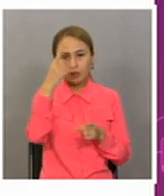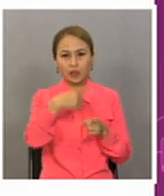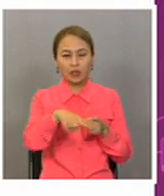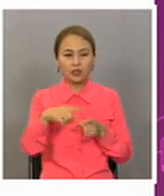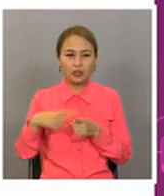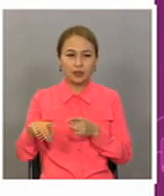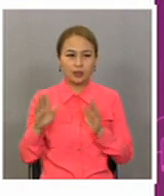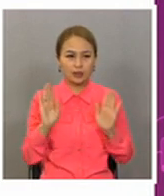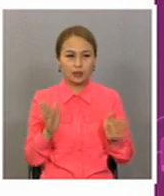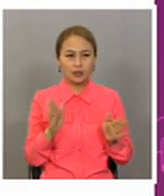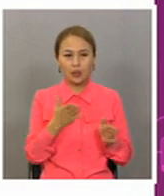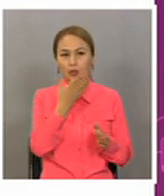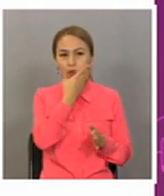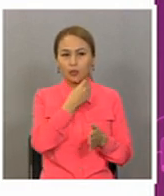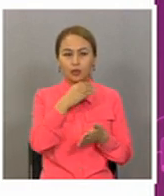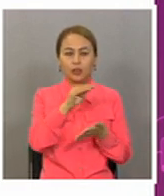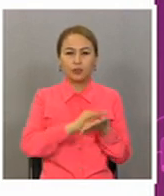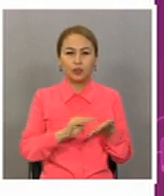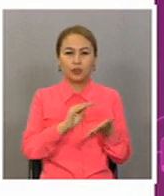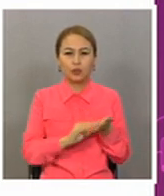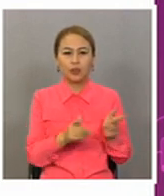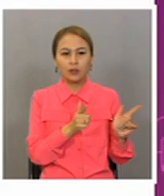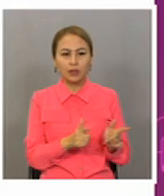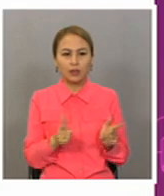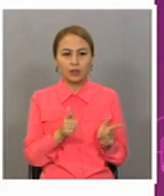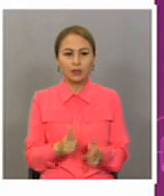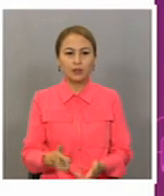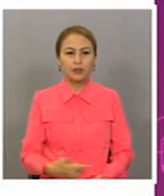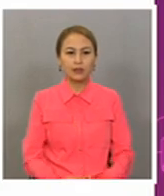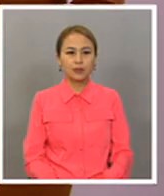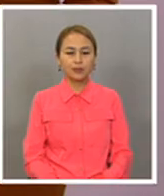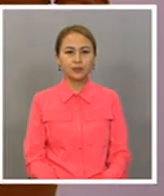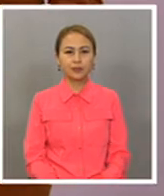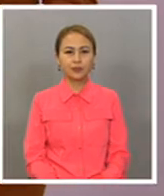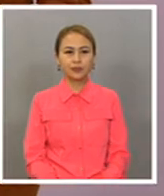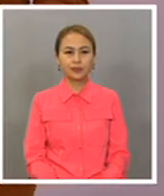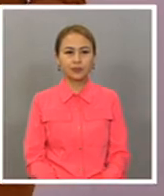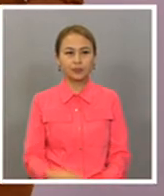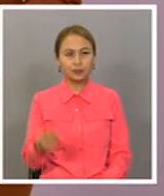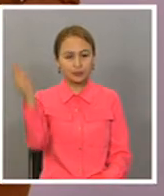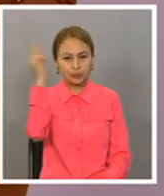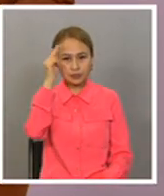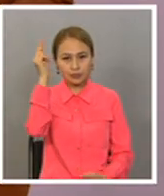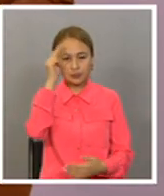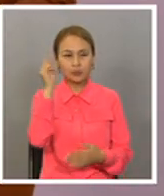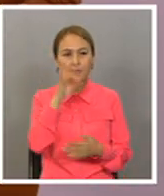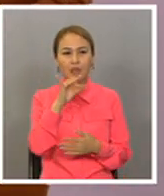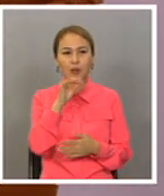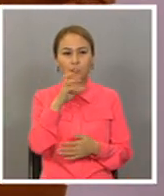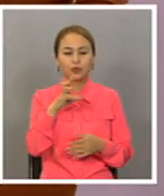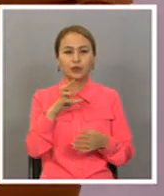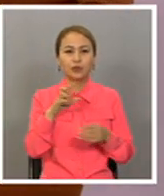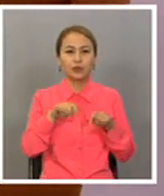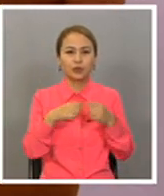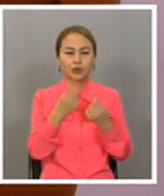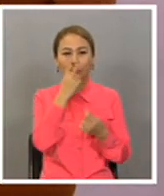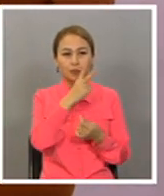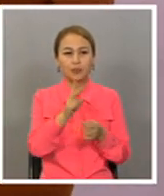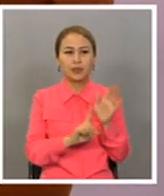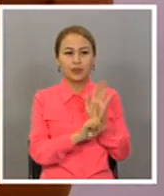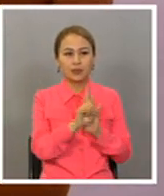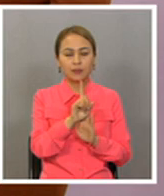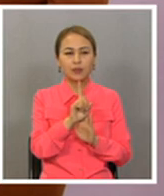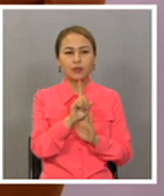мағыналарын ажыратасыңдар. Көркем жазуға дағдыланасыңдар. Сабағымызды ребус шешуден бастаймыз.